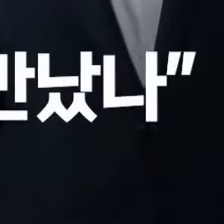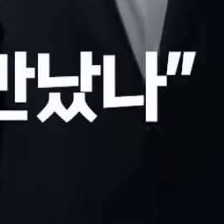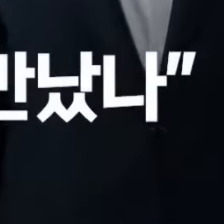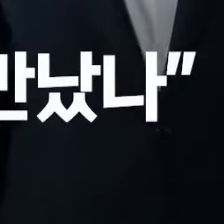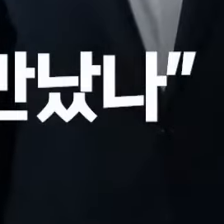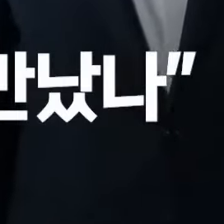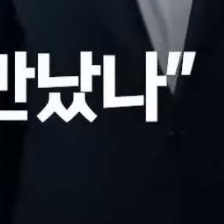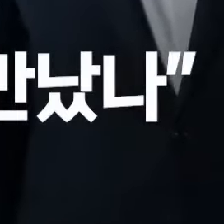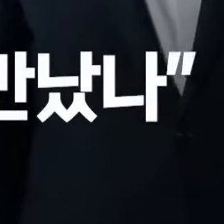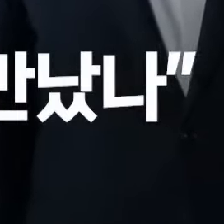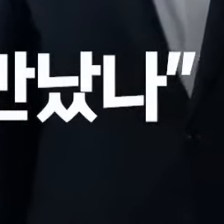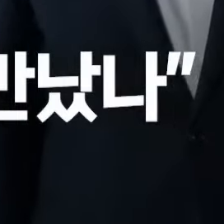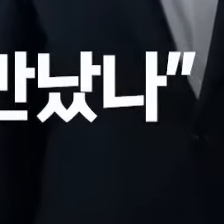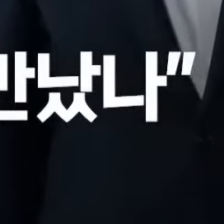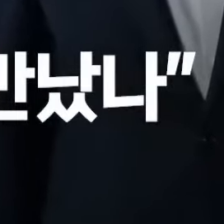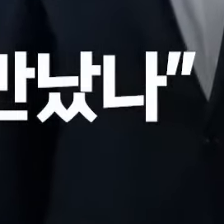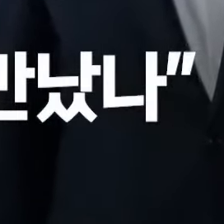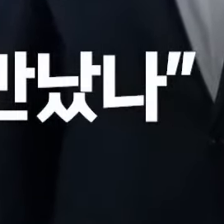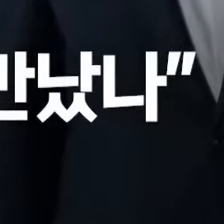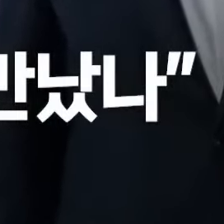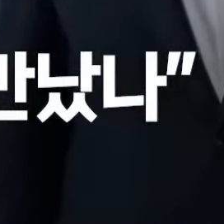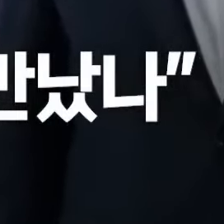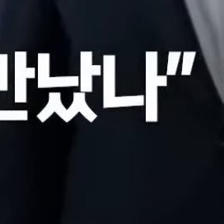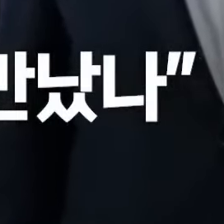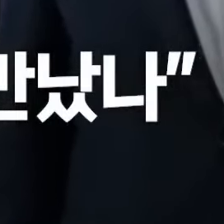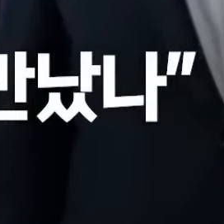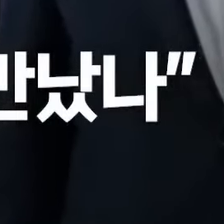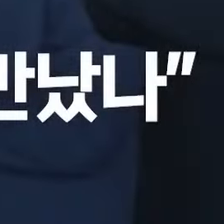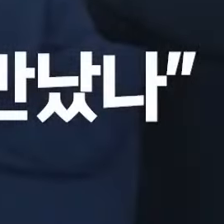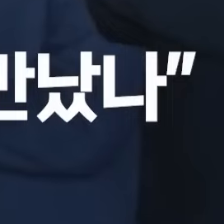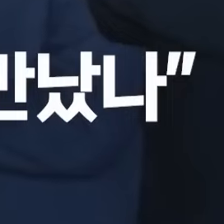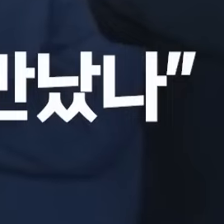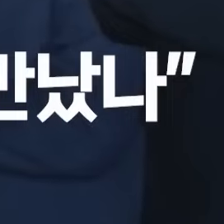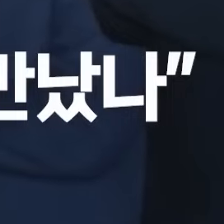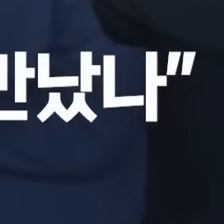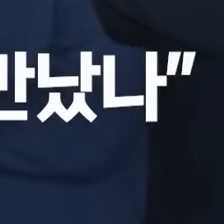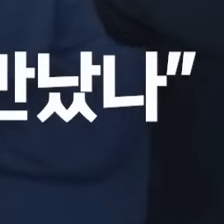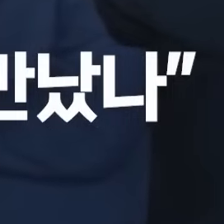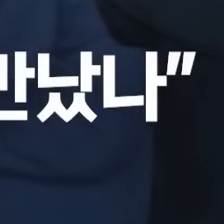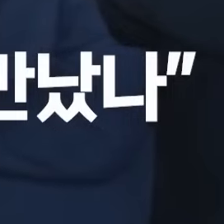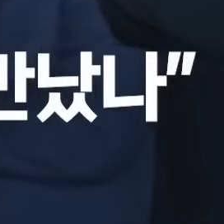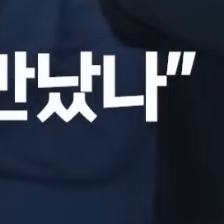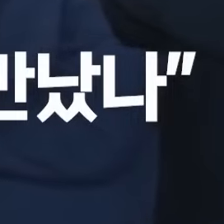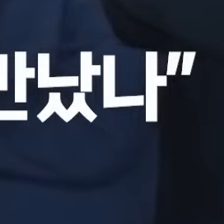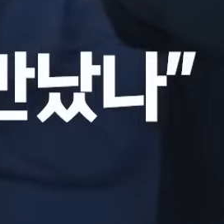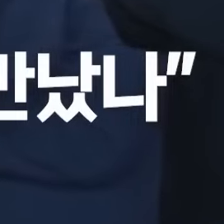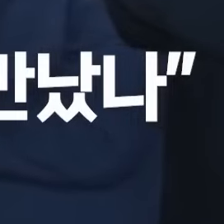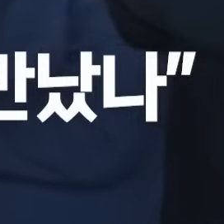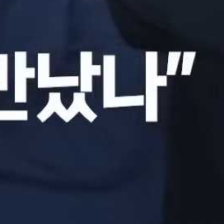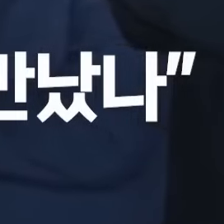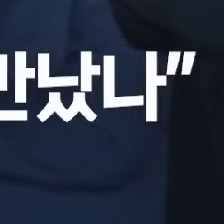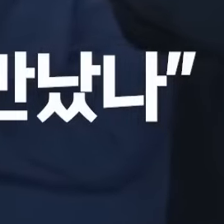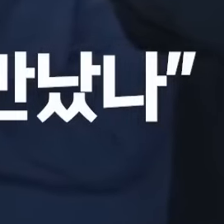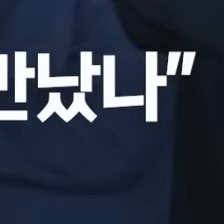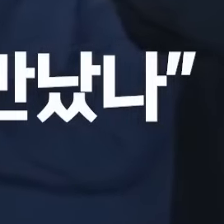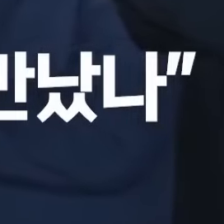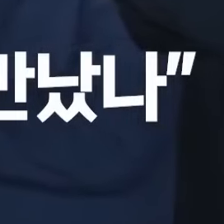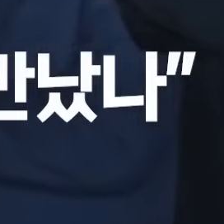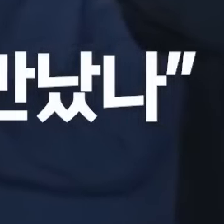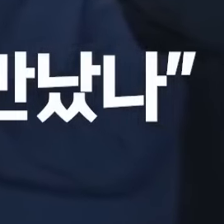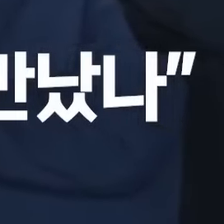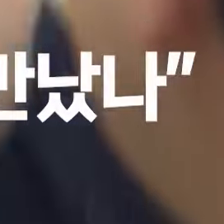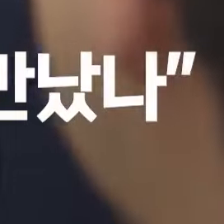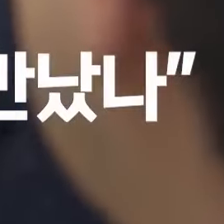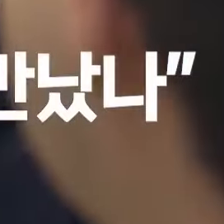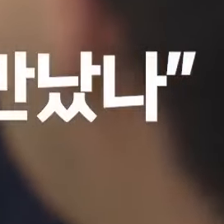유승민 국민임 전의원은 어제 윤성열 대통령과 국민임 지도부의 만찬에 대해 우리 한 대표가 좋아하는 소고기 돼지고기만 먹고